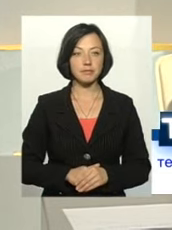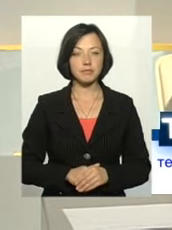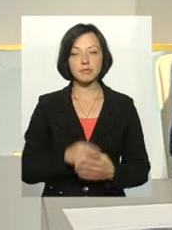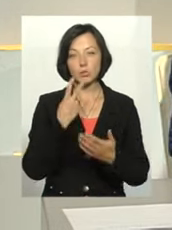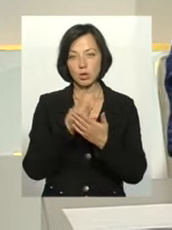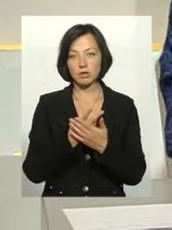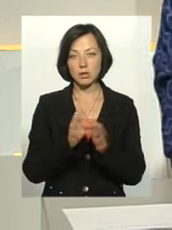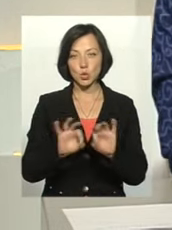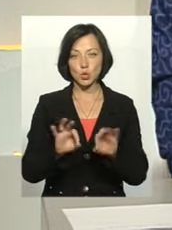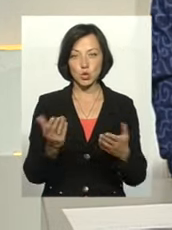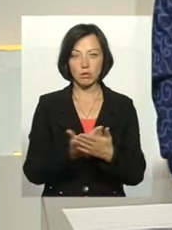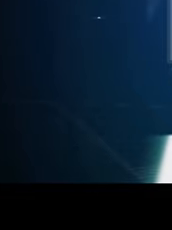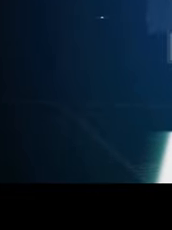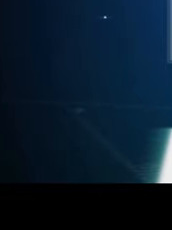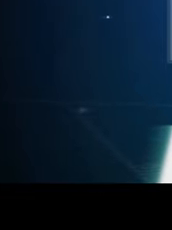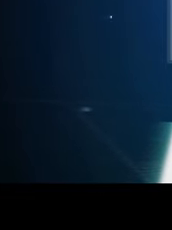будь ласка, сюжет.